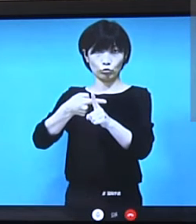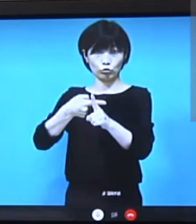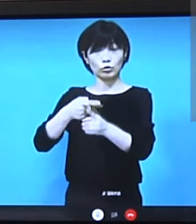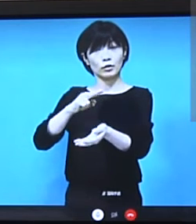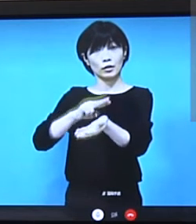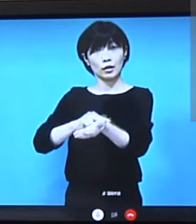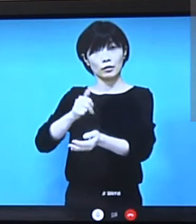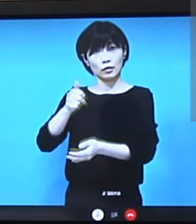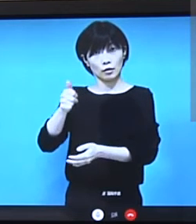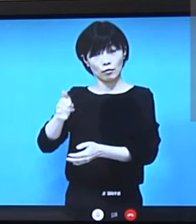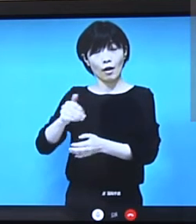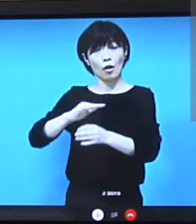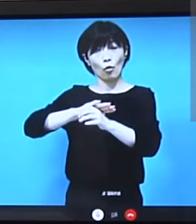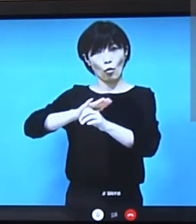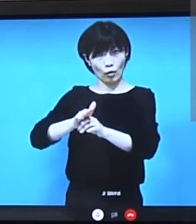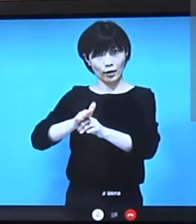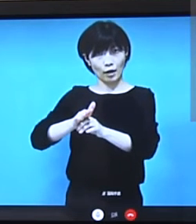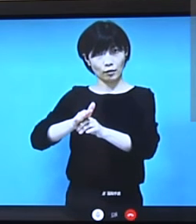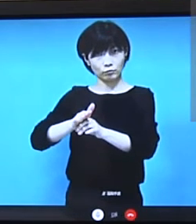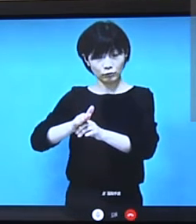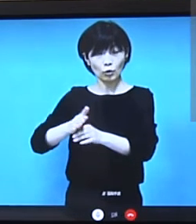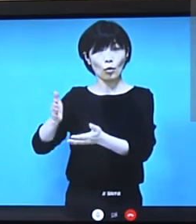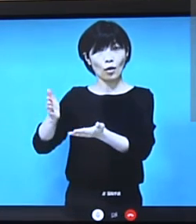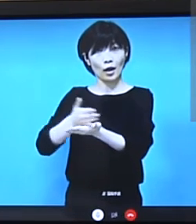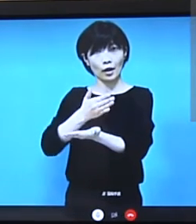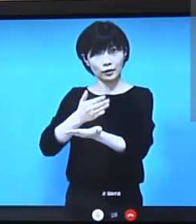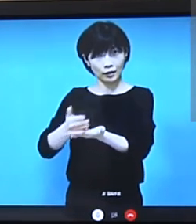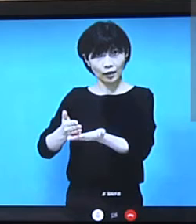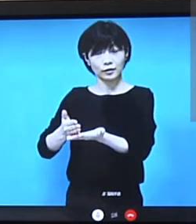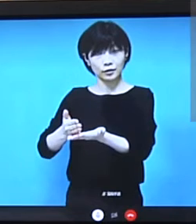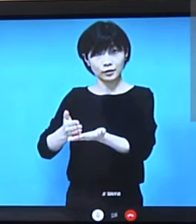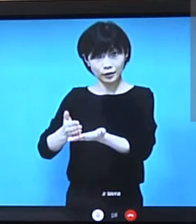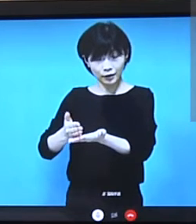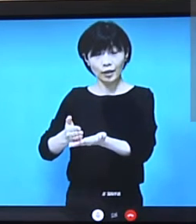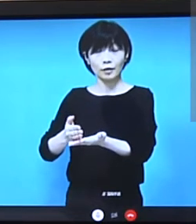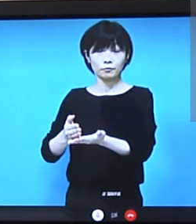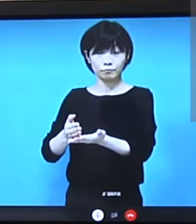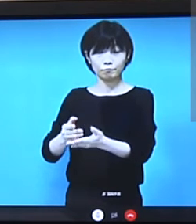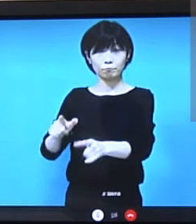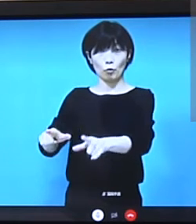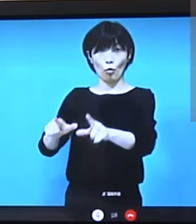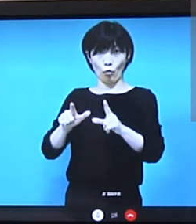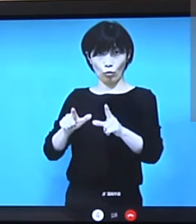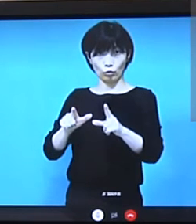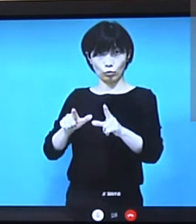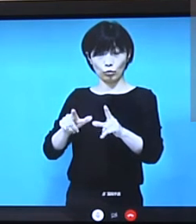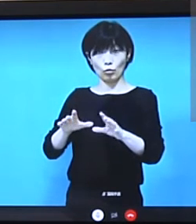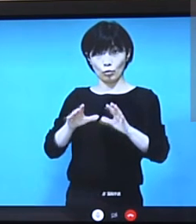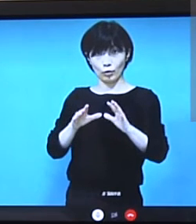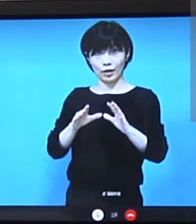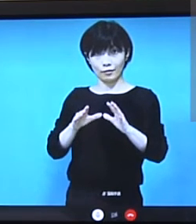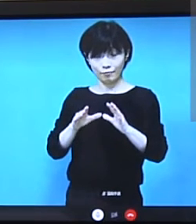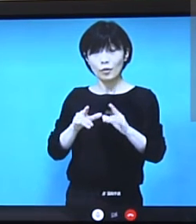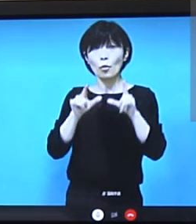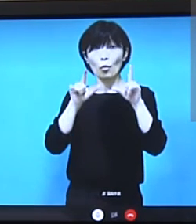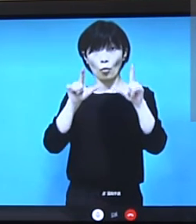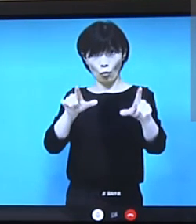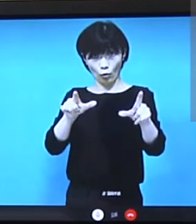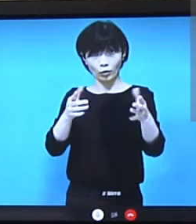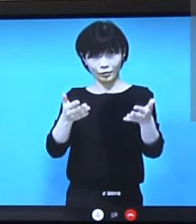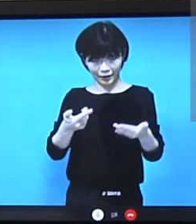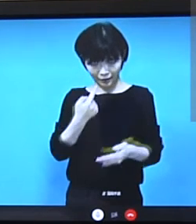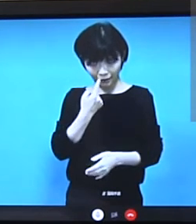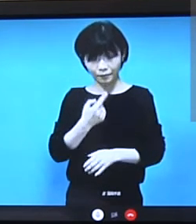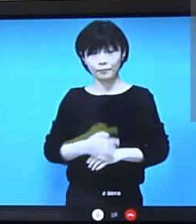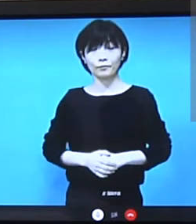型コロナウイルス感染症と診断をいたしまして、発生届が提出をされまして、私どもの方で公表いたしました。その後、